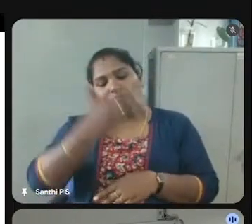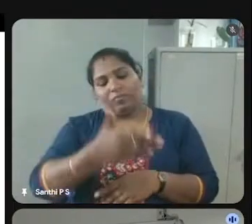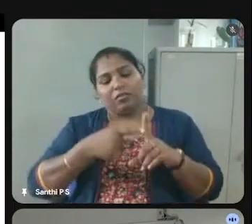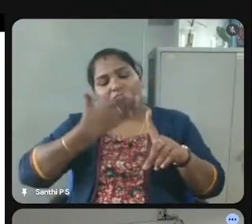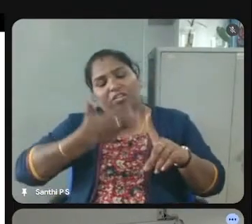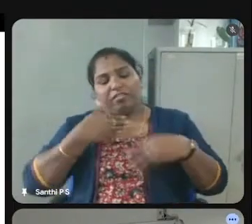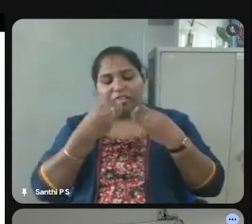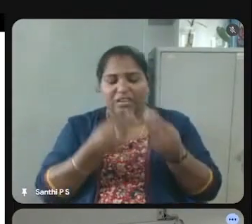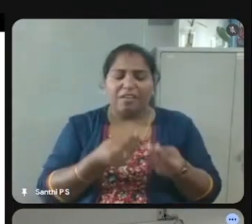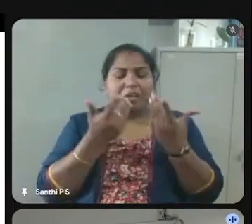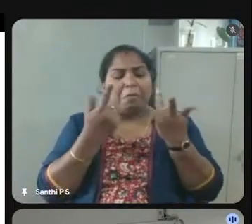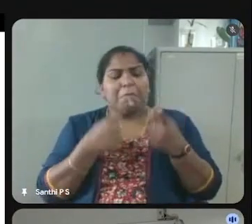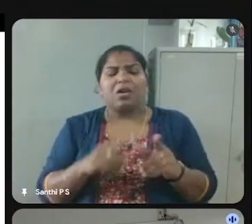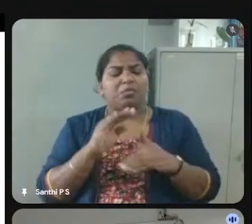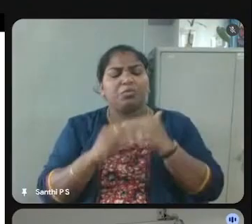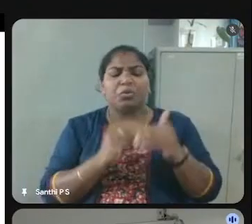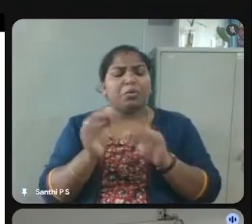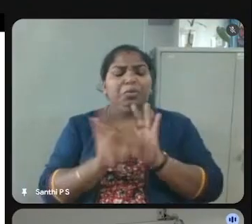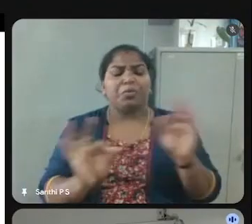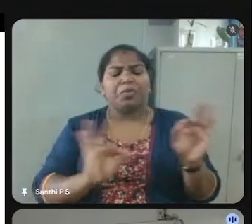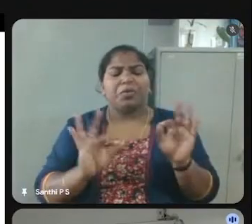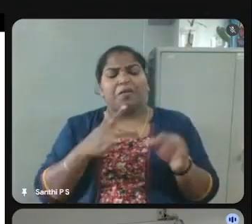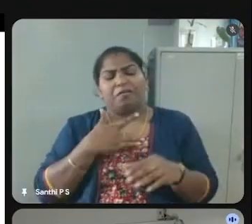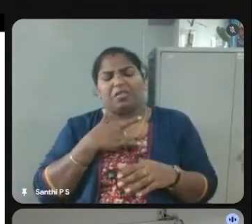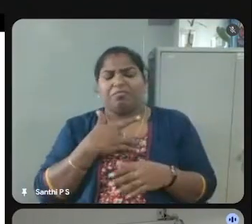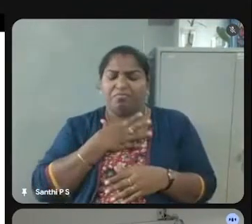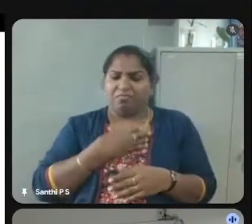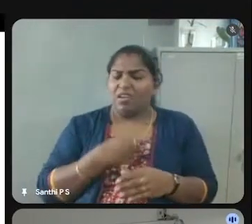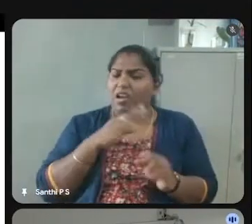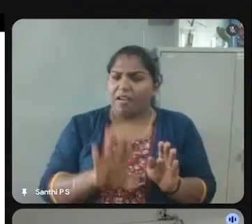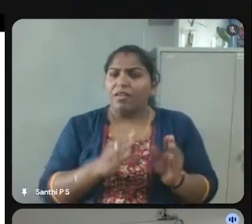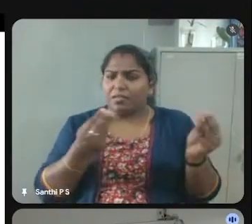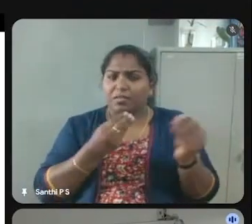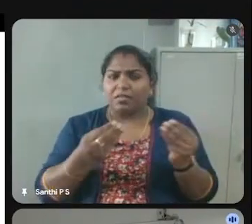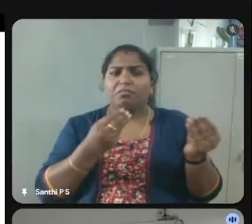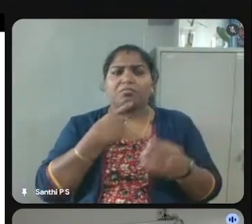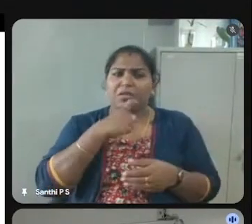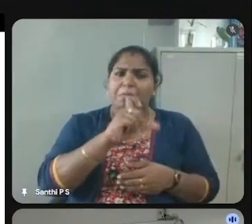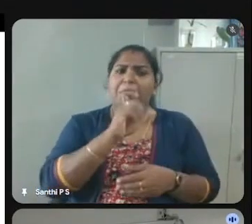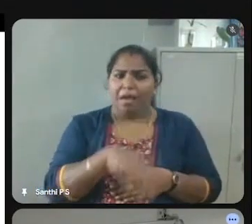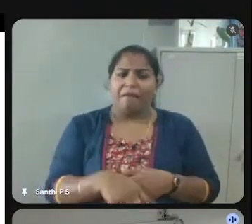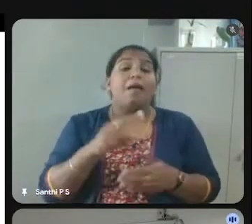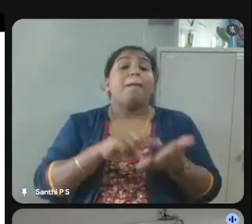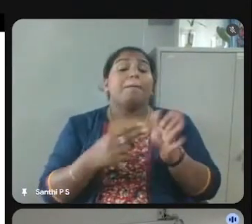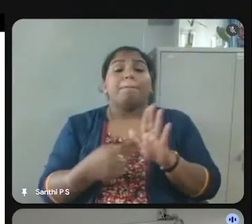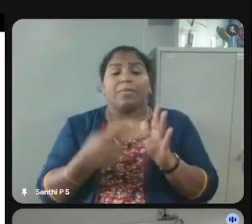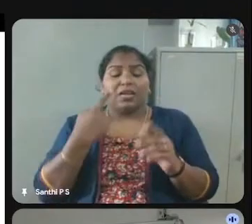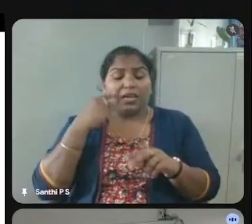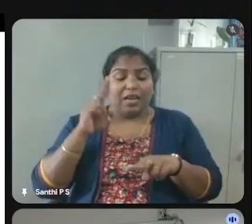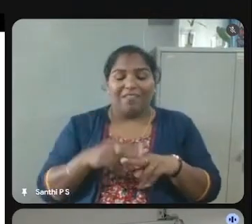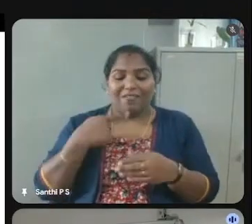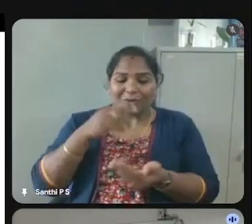വരുന്നില്ല എന്നുള്ളത്. അങ്ങനെ ഒരു കംപ്ലൈന്റ് ചിലരെങ്കിലും പറയാറുണ്ട്. അപ്പോ നമ്മുടെ മനസ്സുകൊണ്ട് നമ്മുടെ കുട്ടിക്ക് ഉണ്ടാകുന്ന